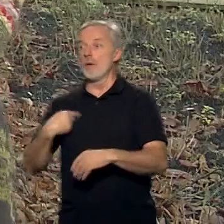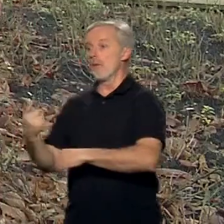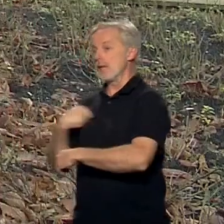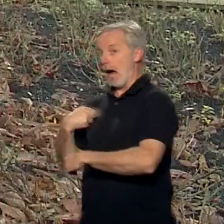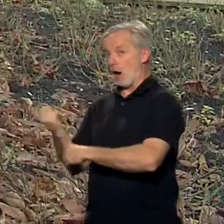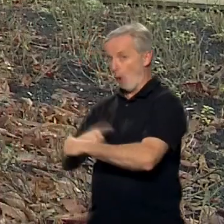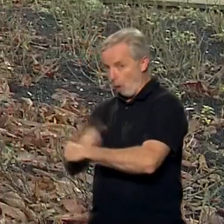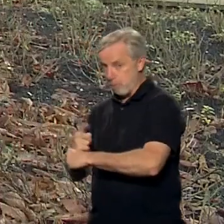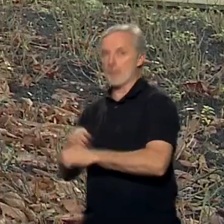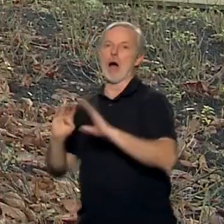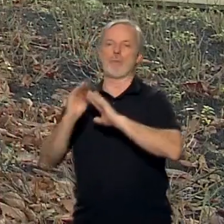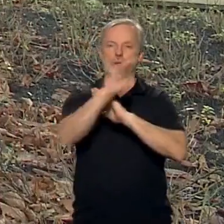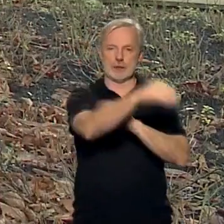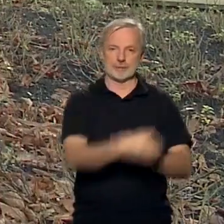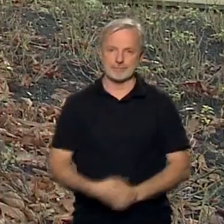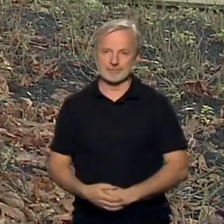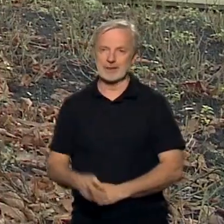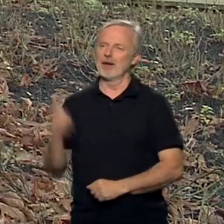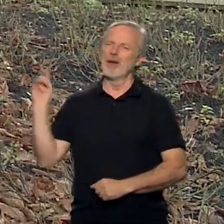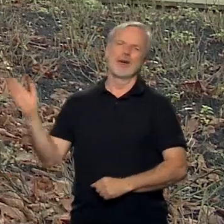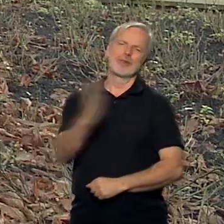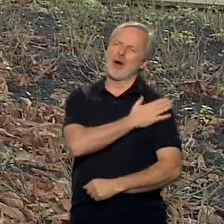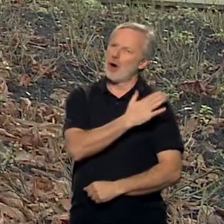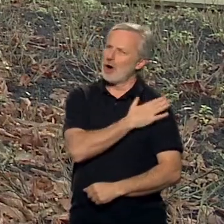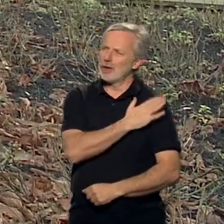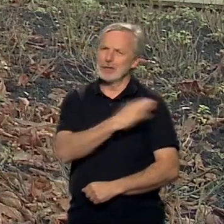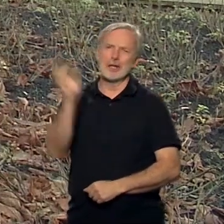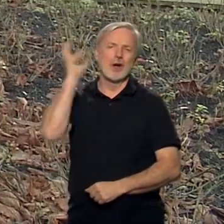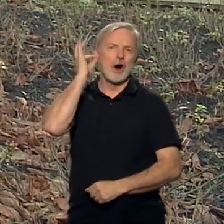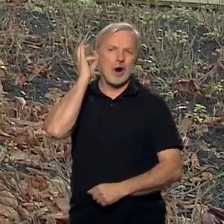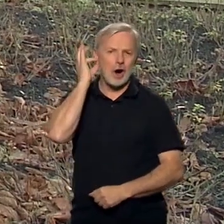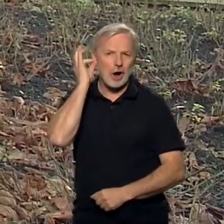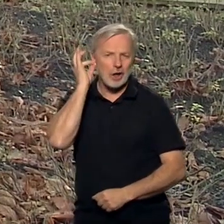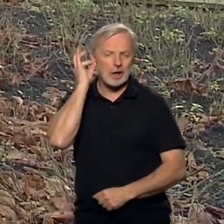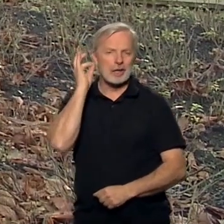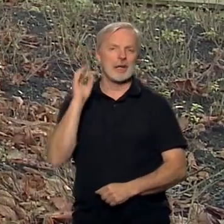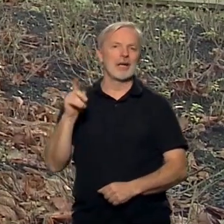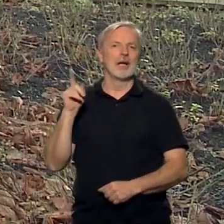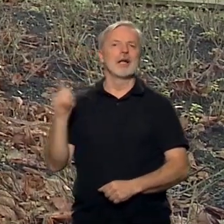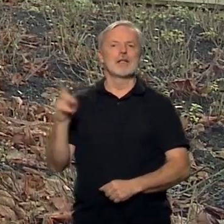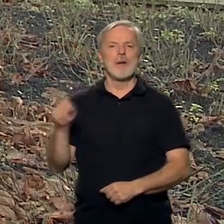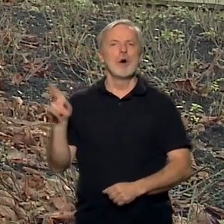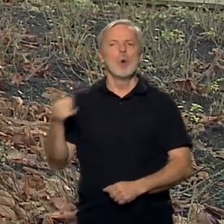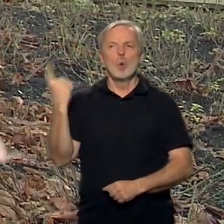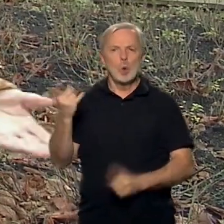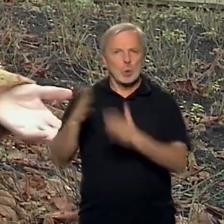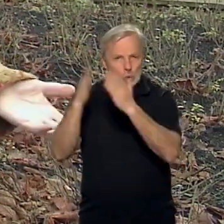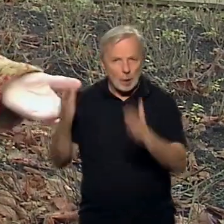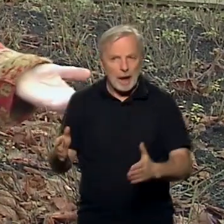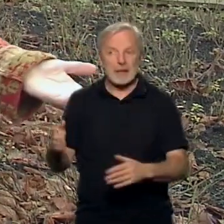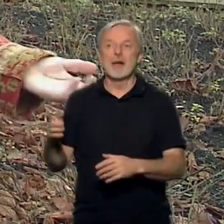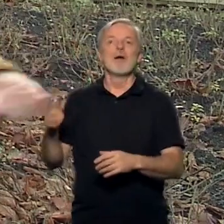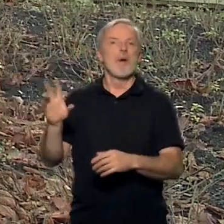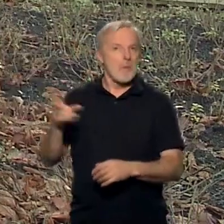zasíláme. Jsou milí, děvčata jsou úžasný. Když my máme futulkový pejsky, takže jakmile